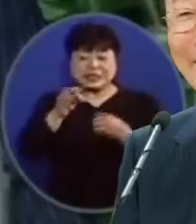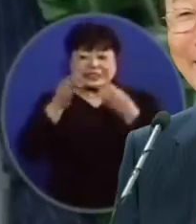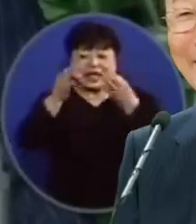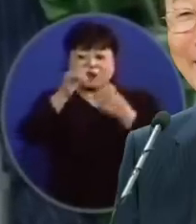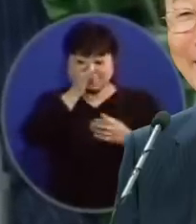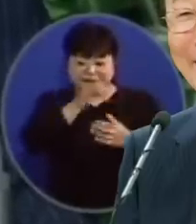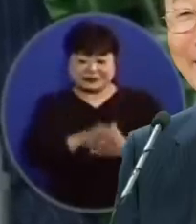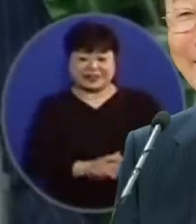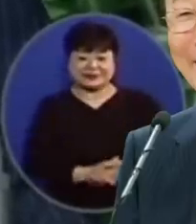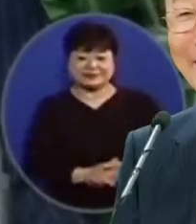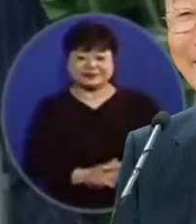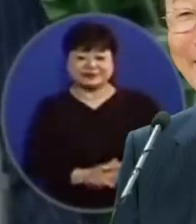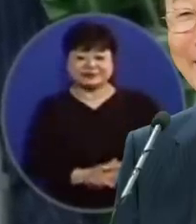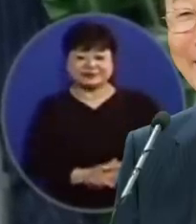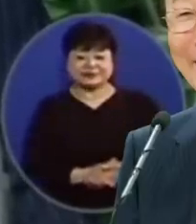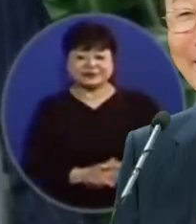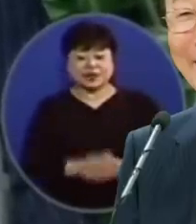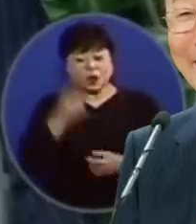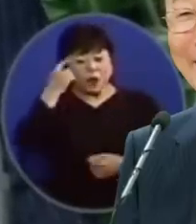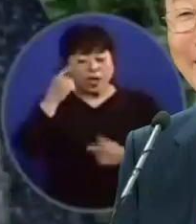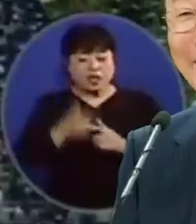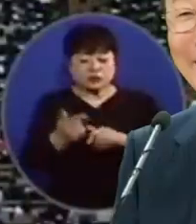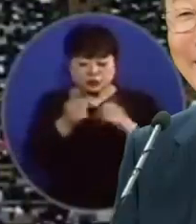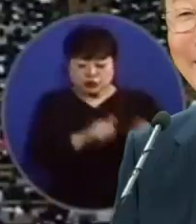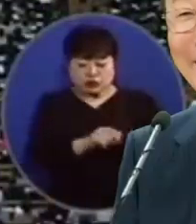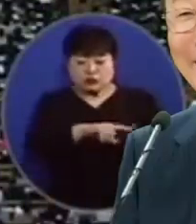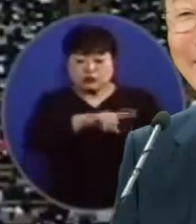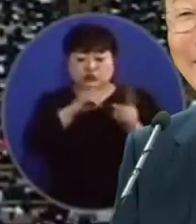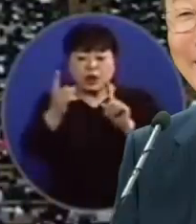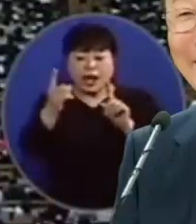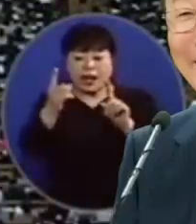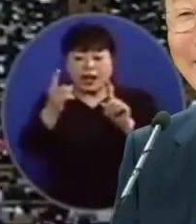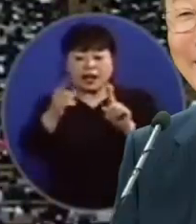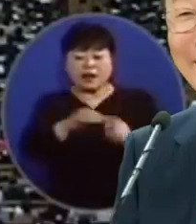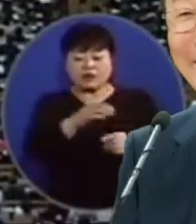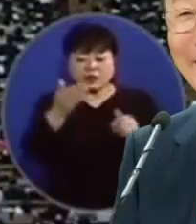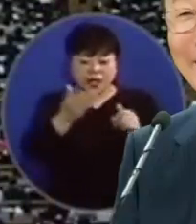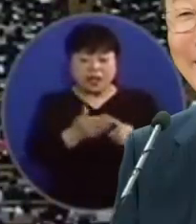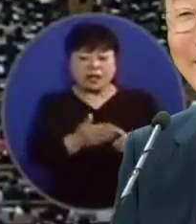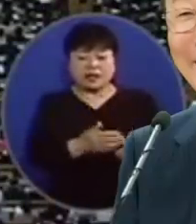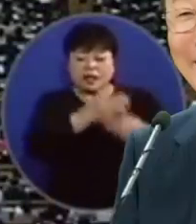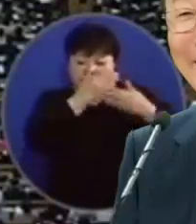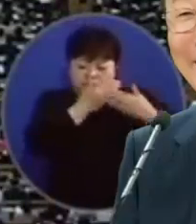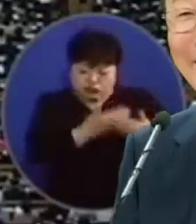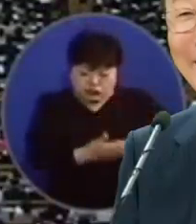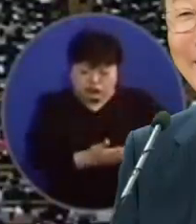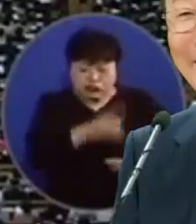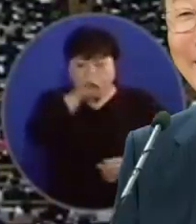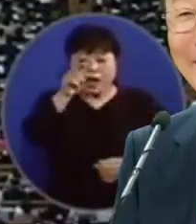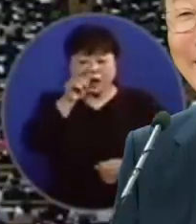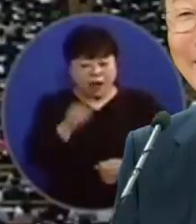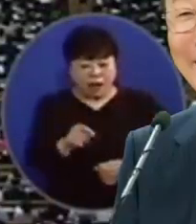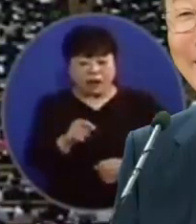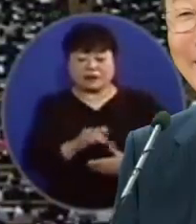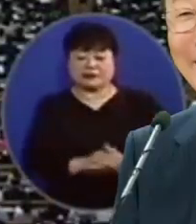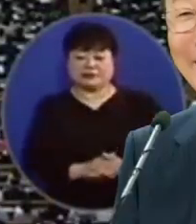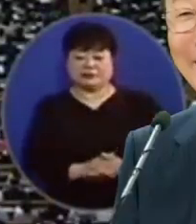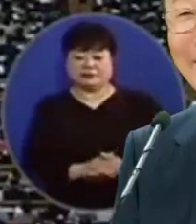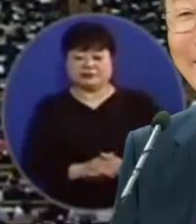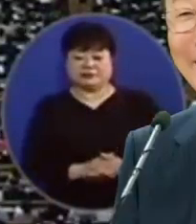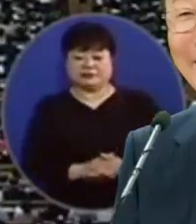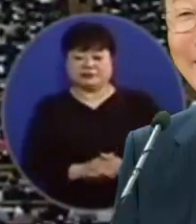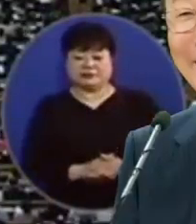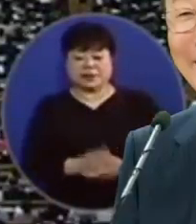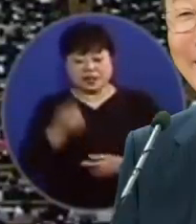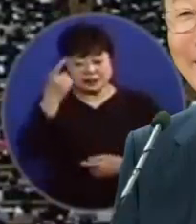있습니다. 왜 예수님의 죽으심과 부활하심이 우리에게 그처럼 중요한 사건인가? 우리 잠시